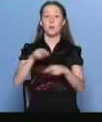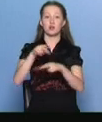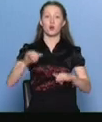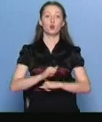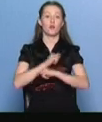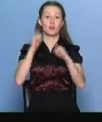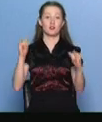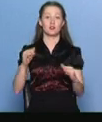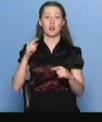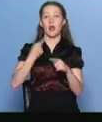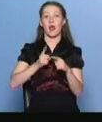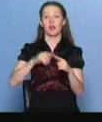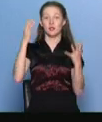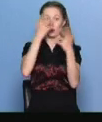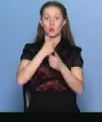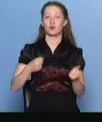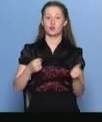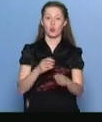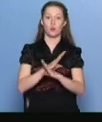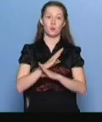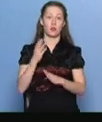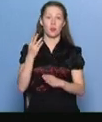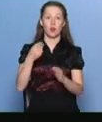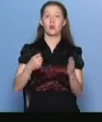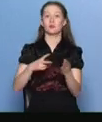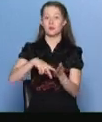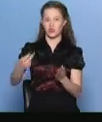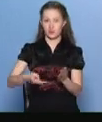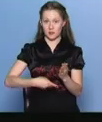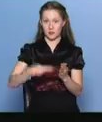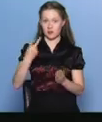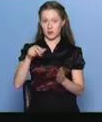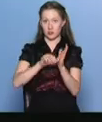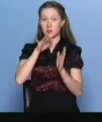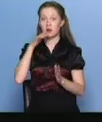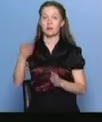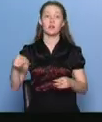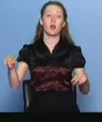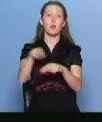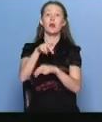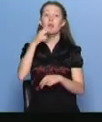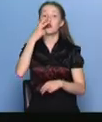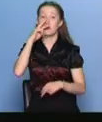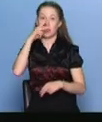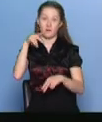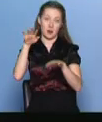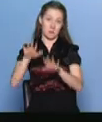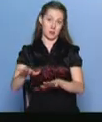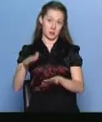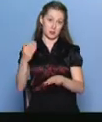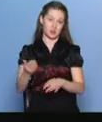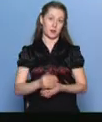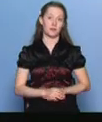столице республики сбили 36-летнюю женщину. Улицу Новоажимова она перебегала в неположенном месте. За 5 месяцев